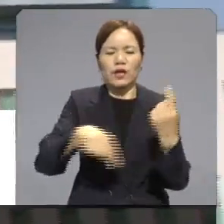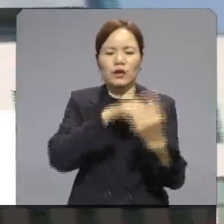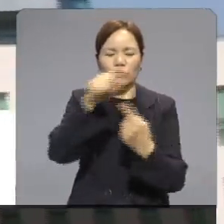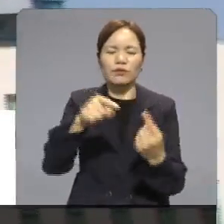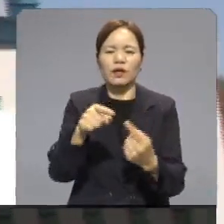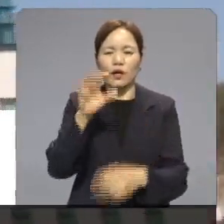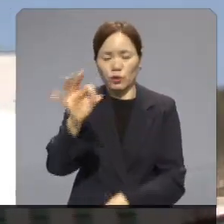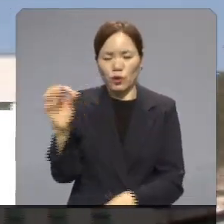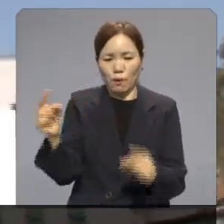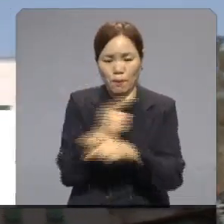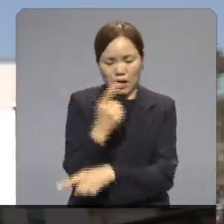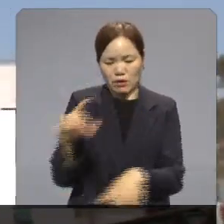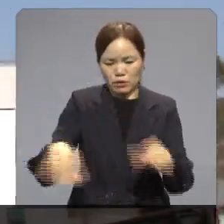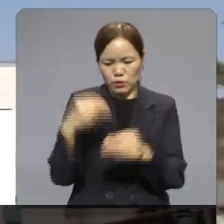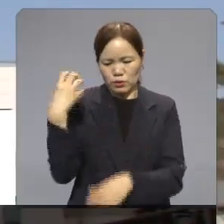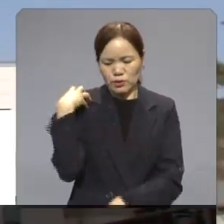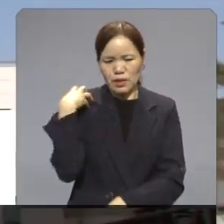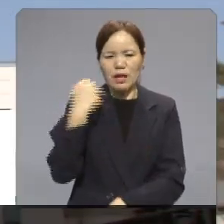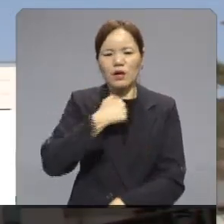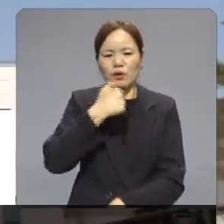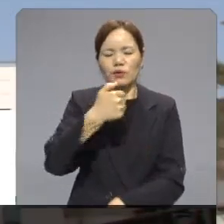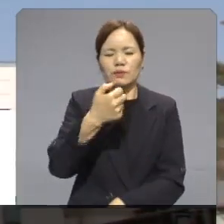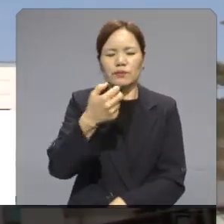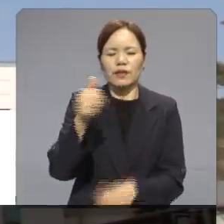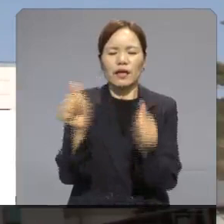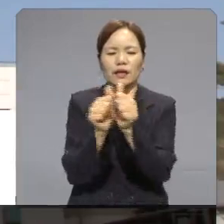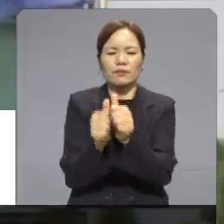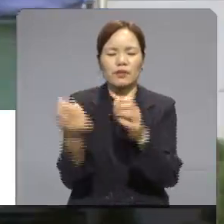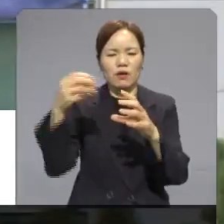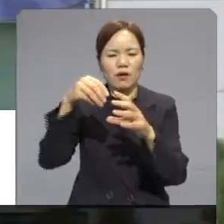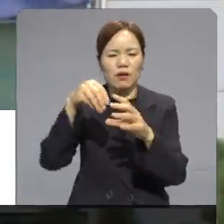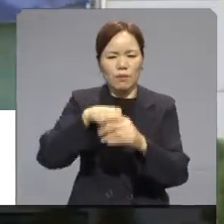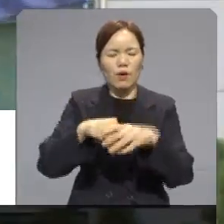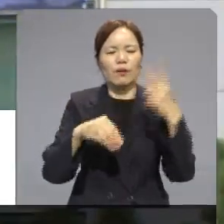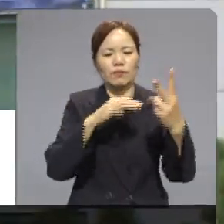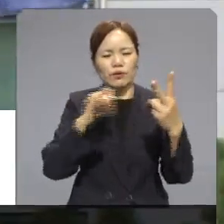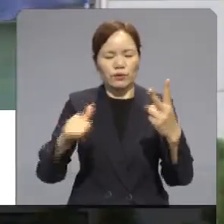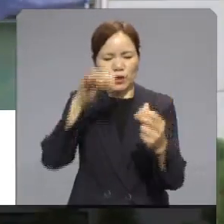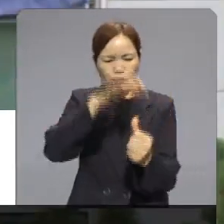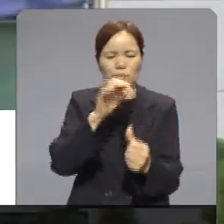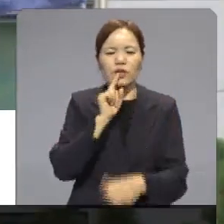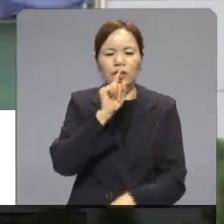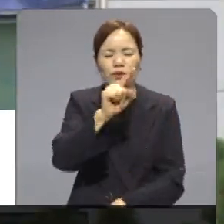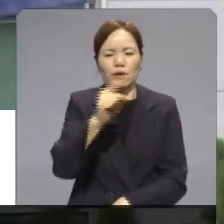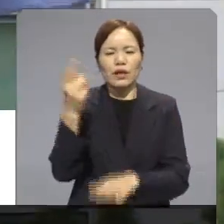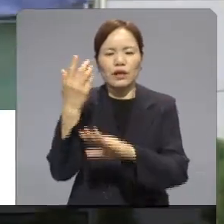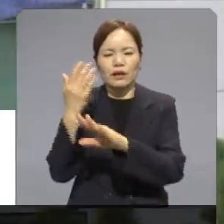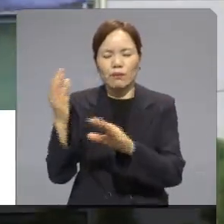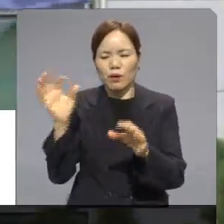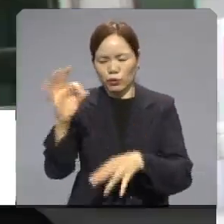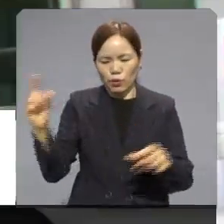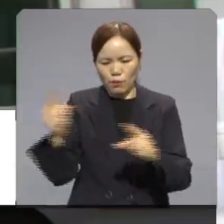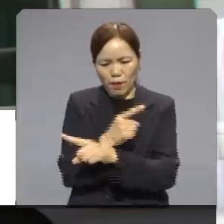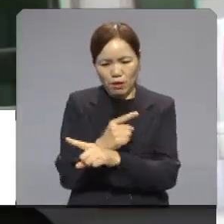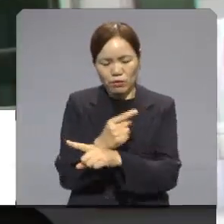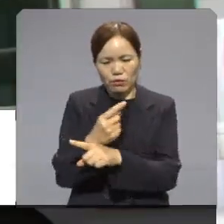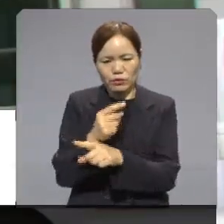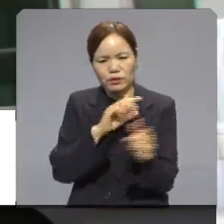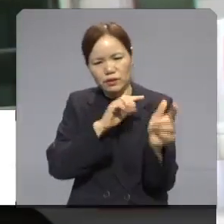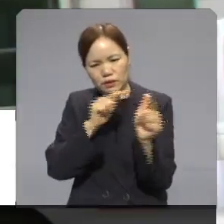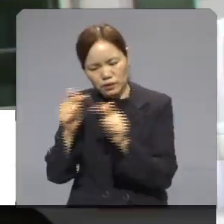환전 총채 기자 업주인 50대 남성 등 두 명을 구속 송치하고 또 다른 업체 환전상 딜러 등